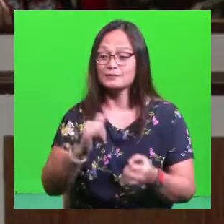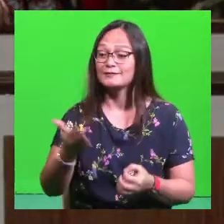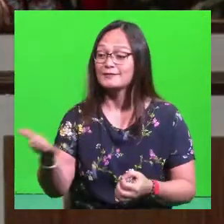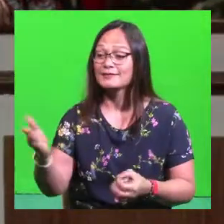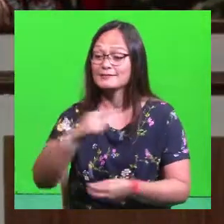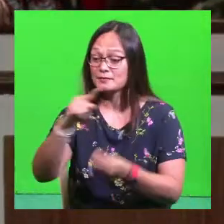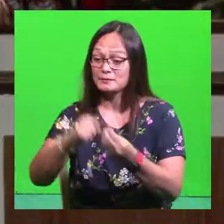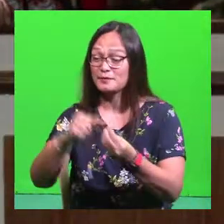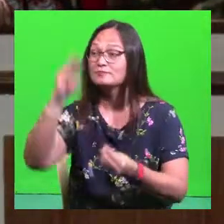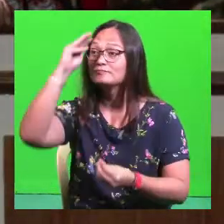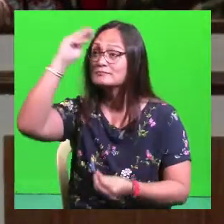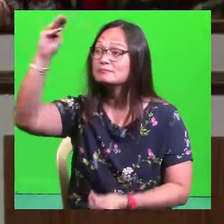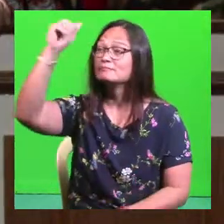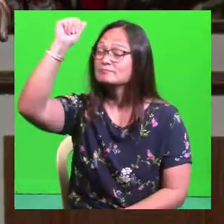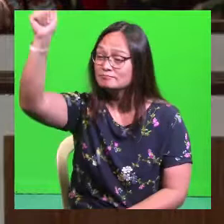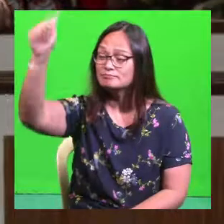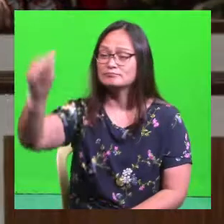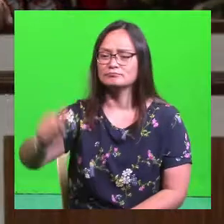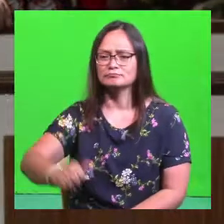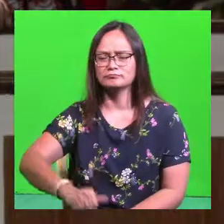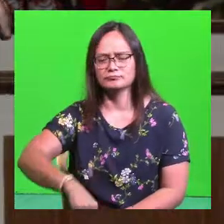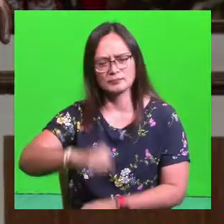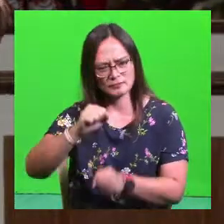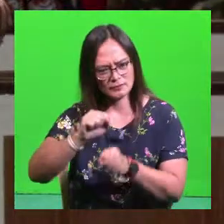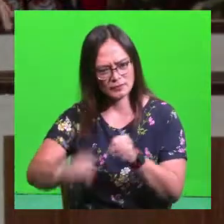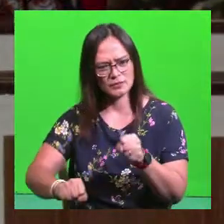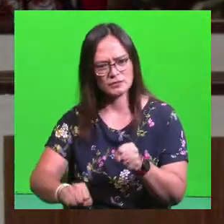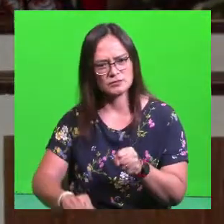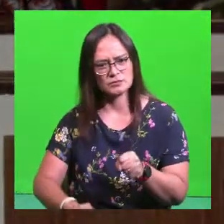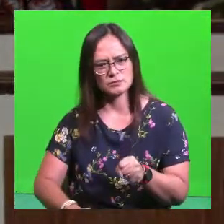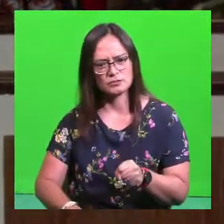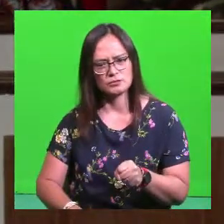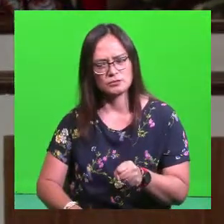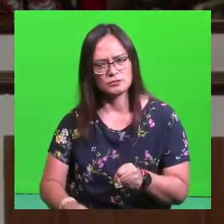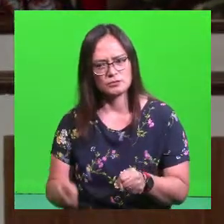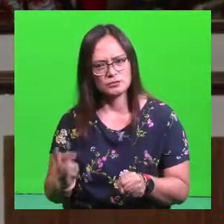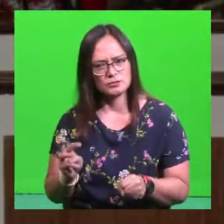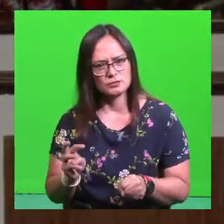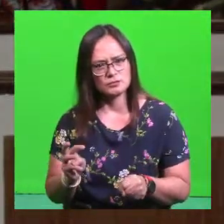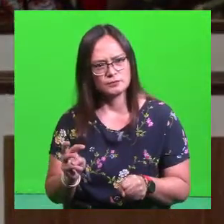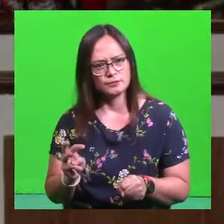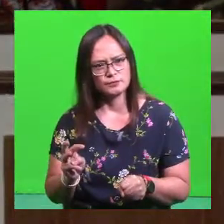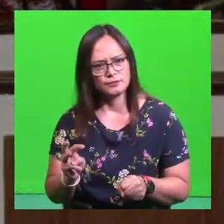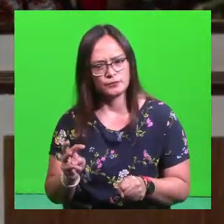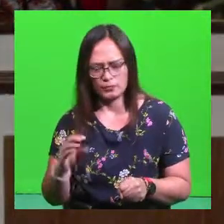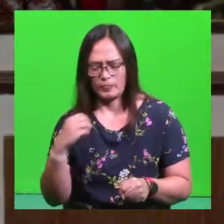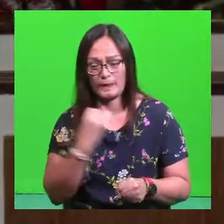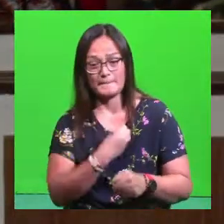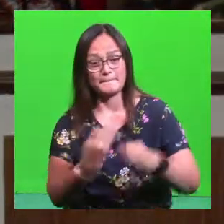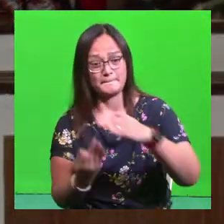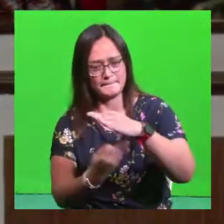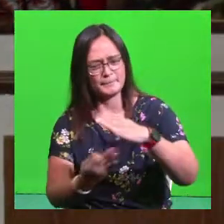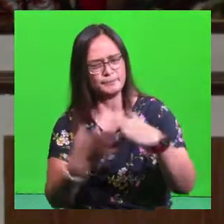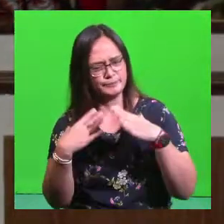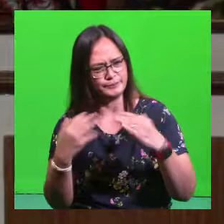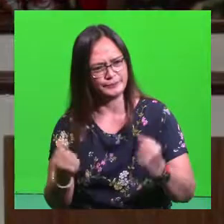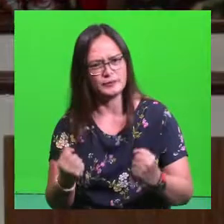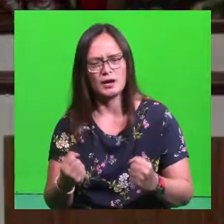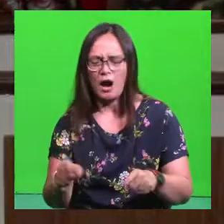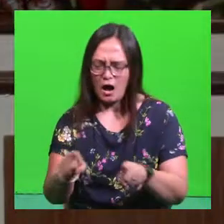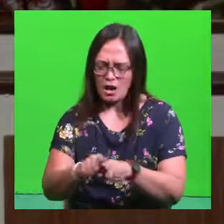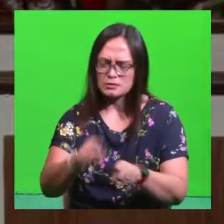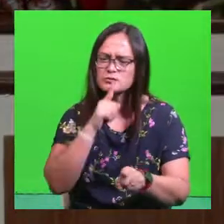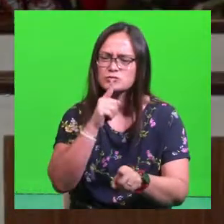po mga kapatid, nagiging mas matibay na kinakailangan tayo bilang mga tunay na mananampalataya ay